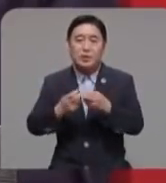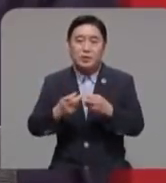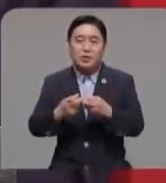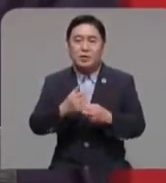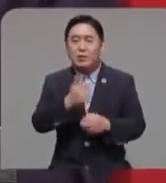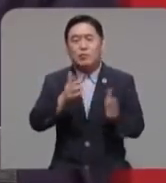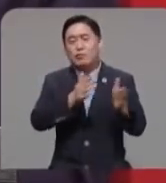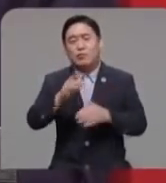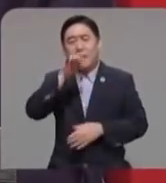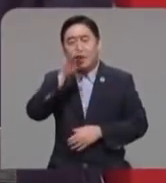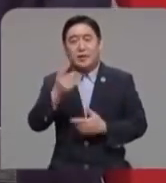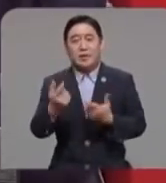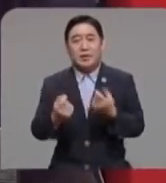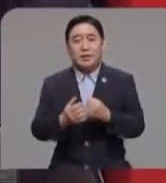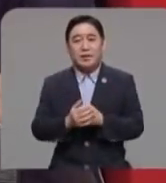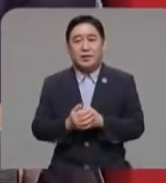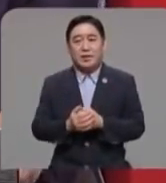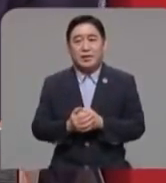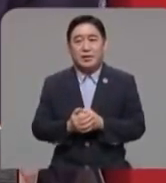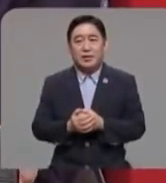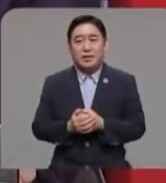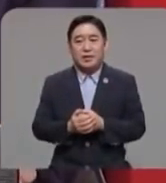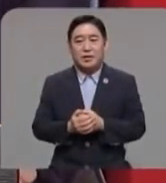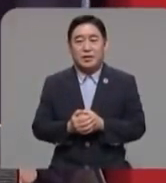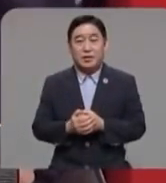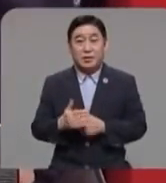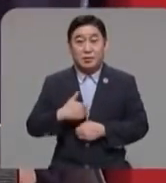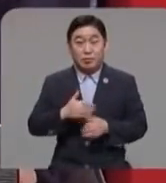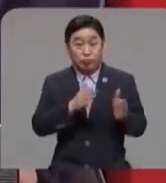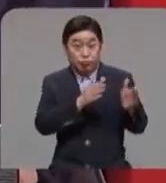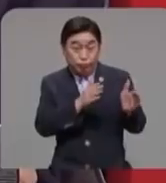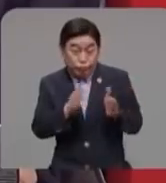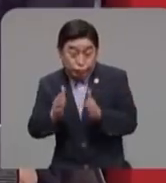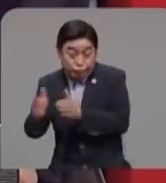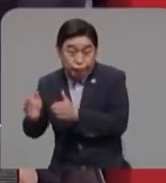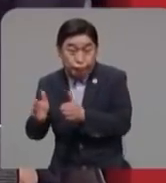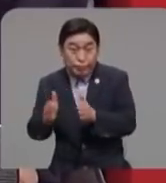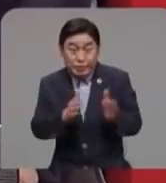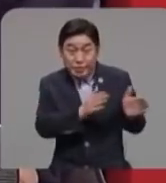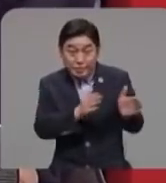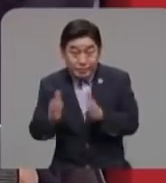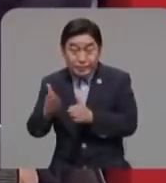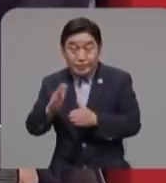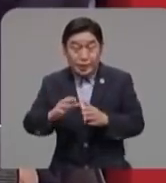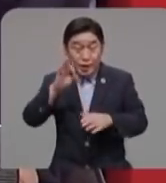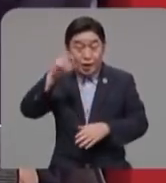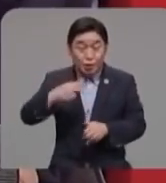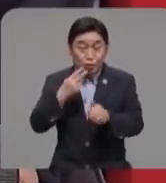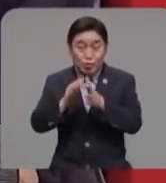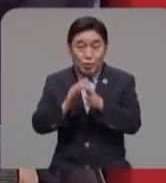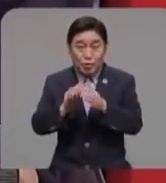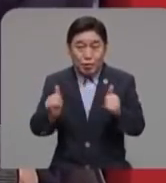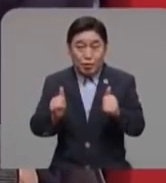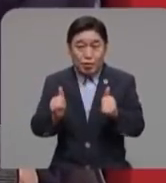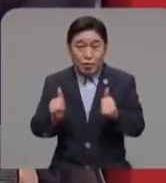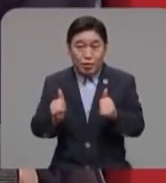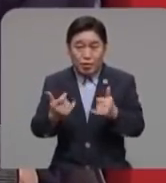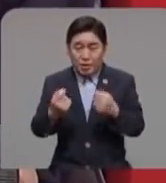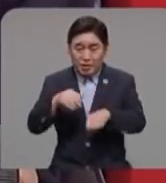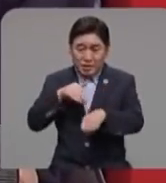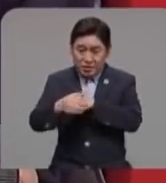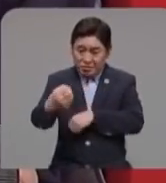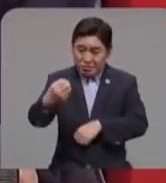정책적으로 너무 준비 안 되신 것 같아요. 저는 나름대로 준비를 하느라고 했는데 유승민 후보 측에서